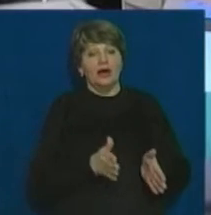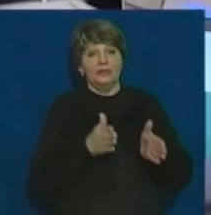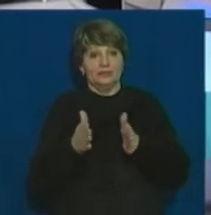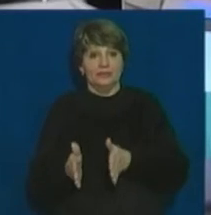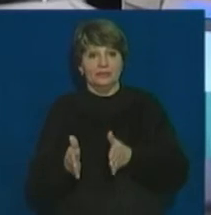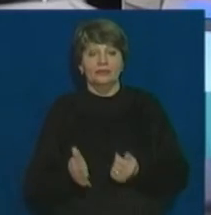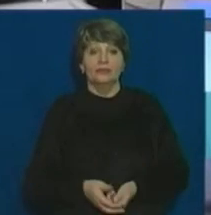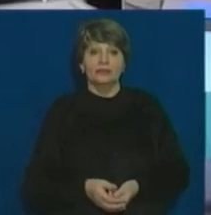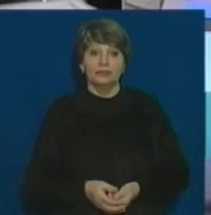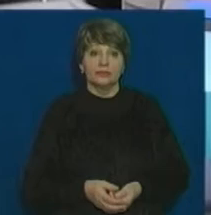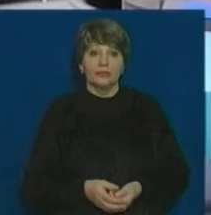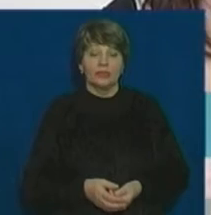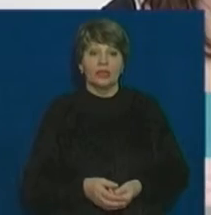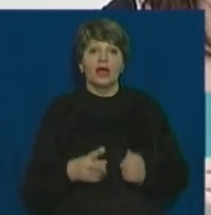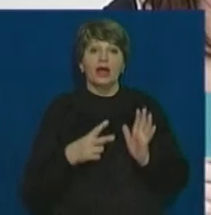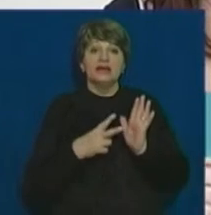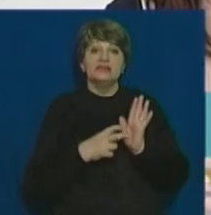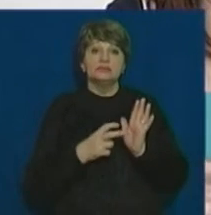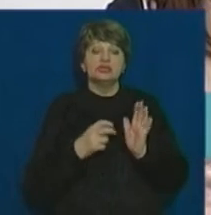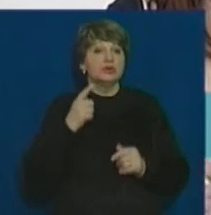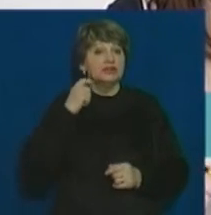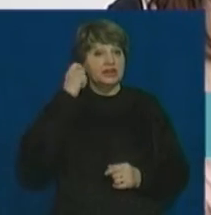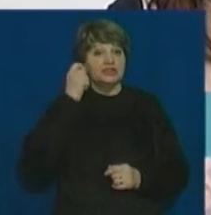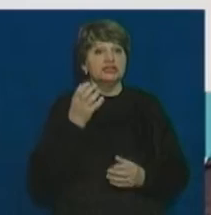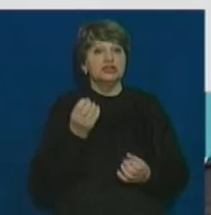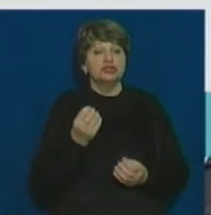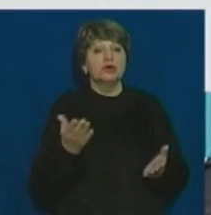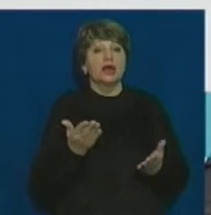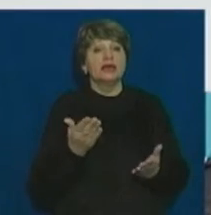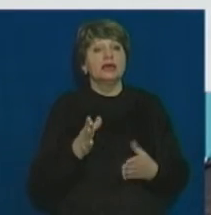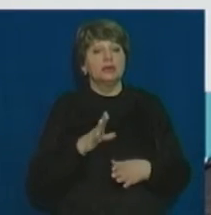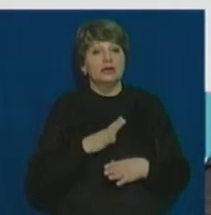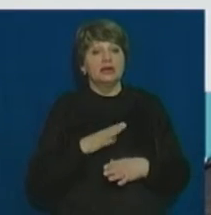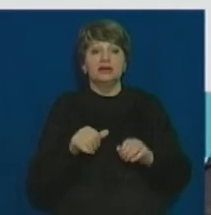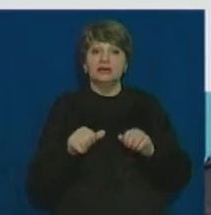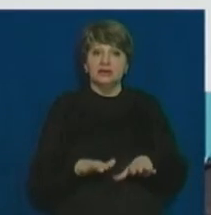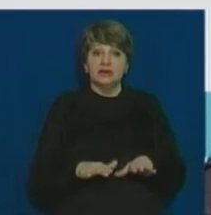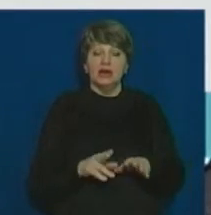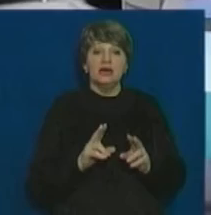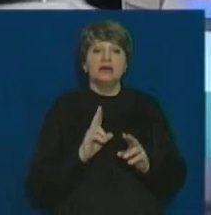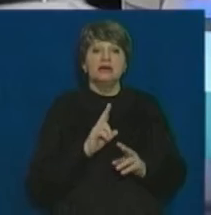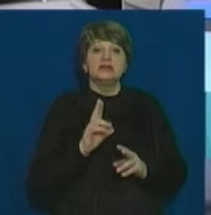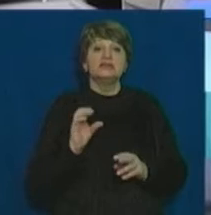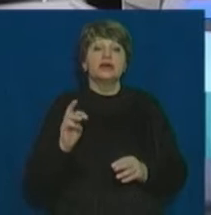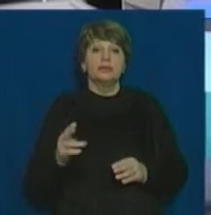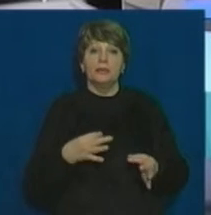А саме по випадку площі 700-річчя, окрім міськради, які ще були сторони? З ким ще це була